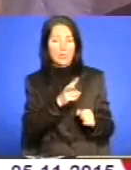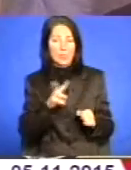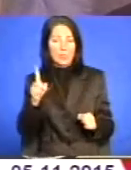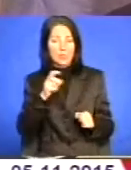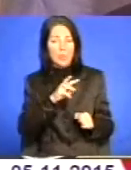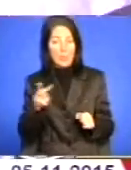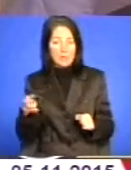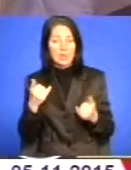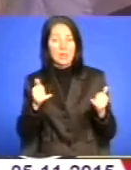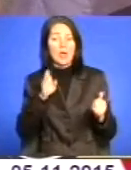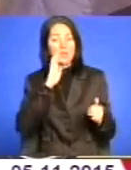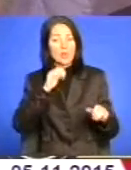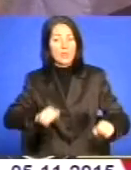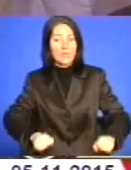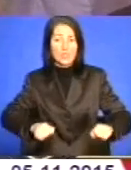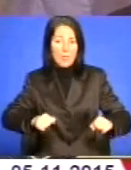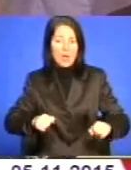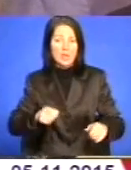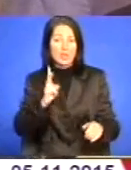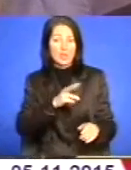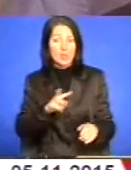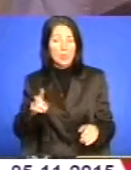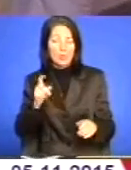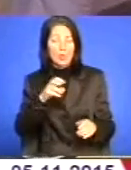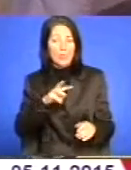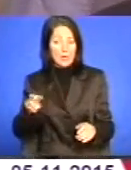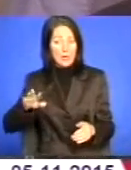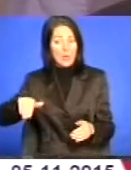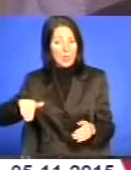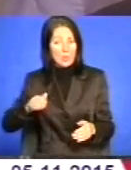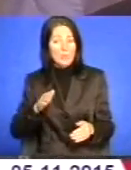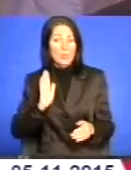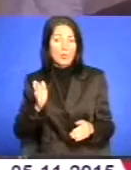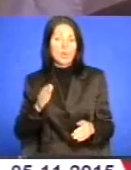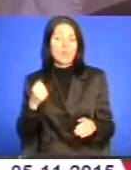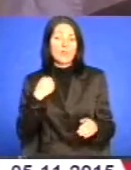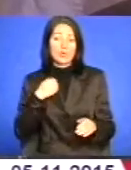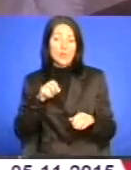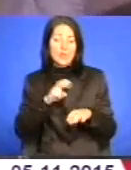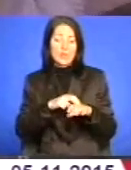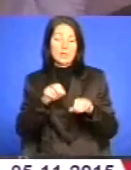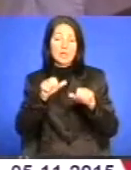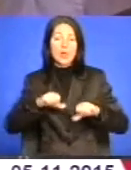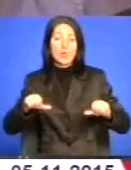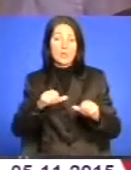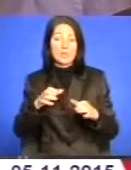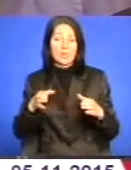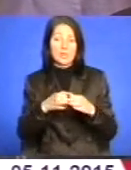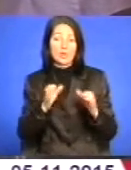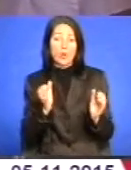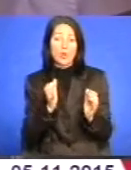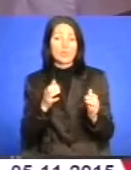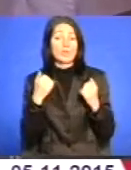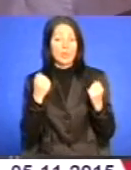– 1 км і 100 м. І в подальшому всі кандидати будуть проходити військово-лікарську комісію в секторі охорони здоров'я